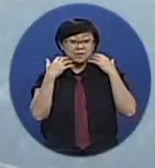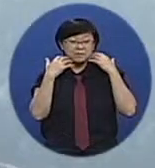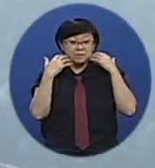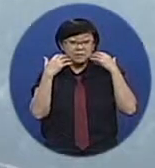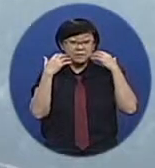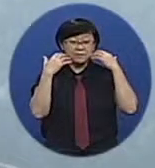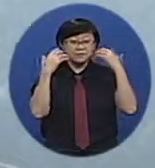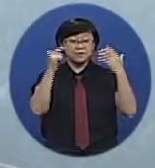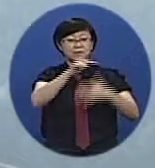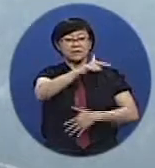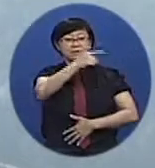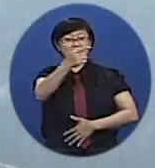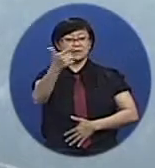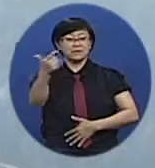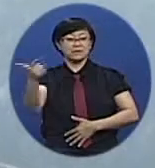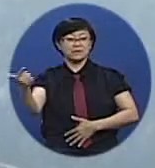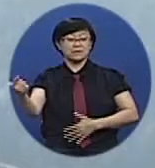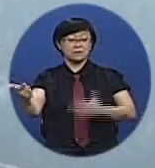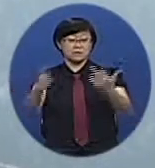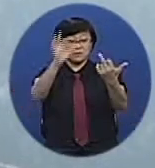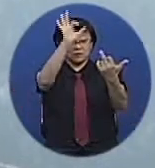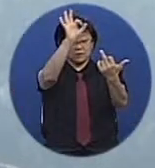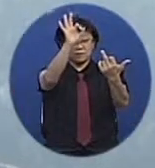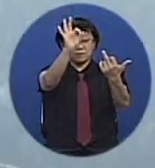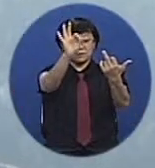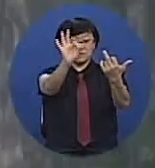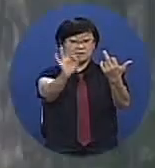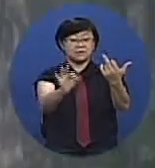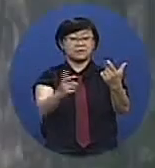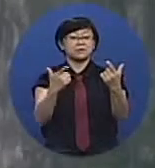붉게 물든 저녁 저